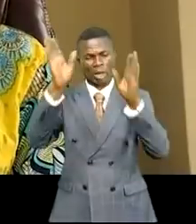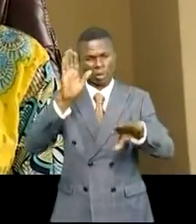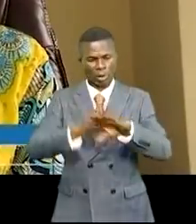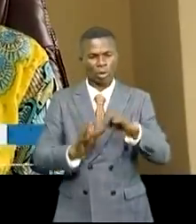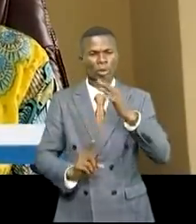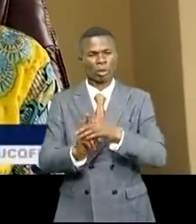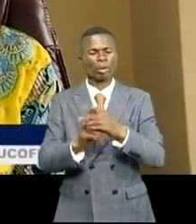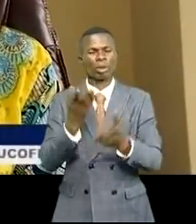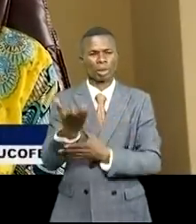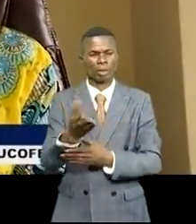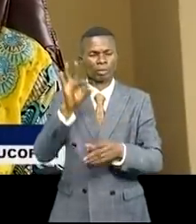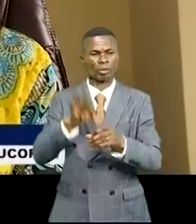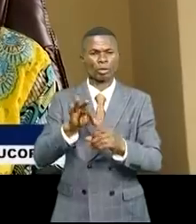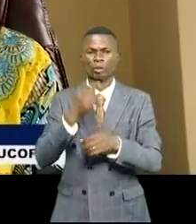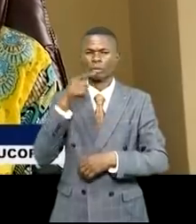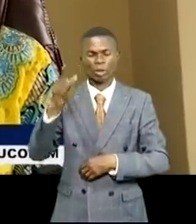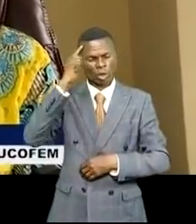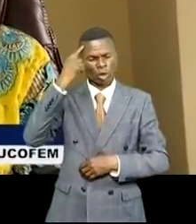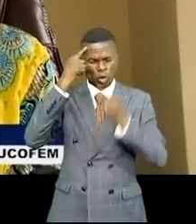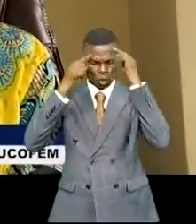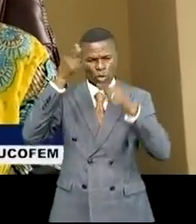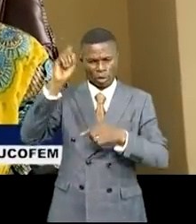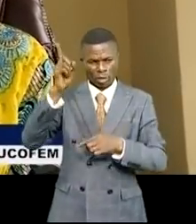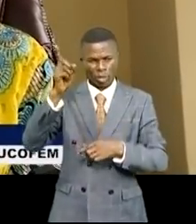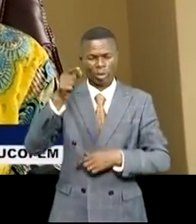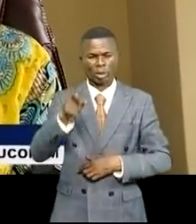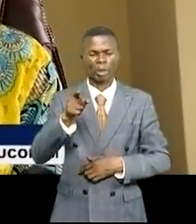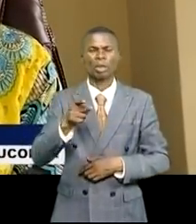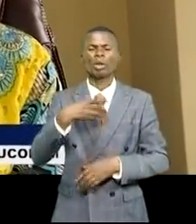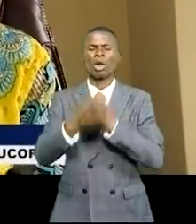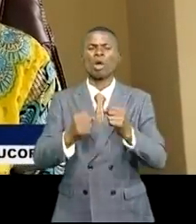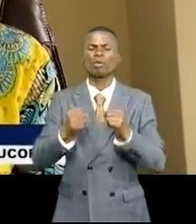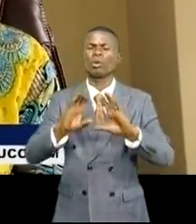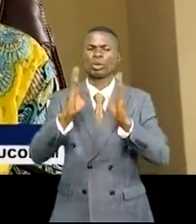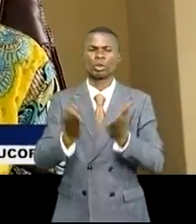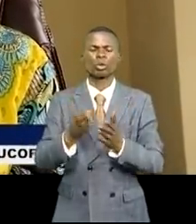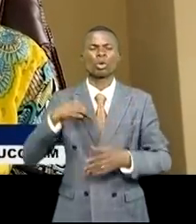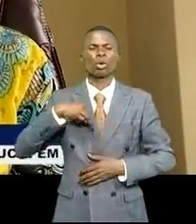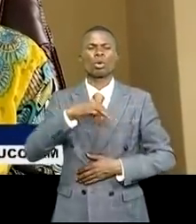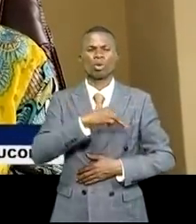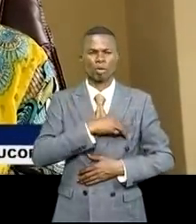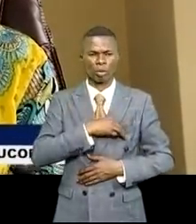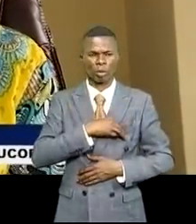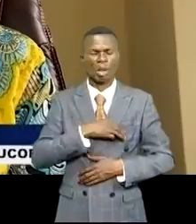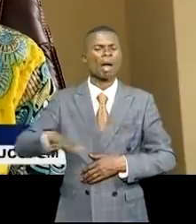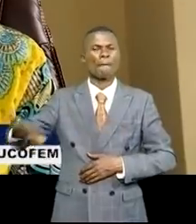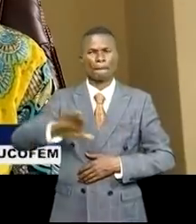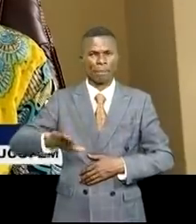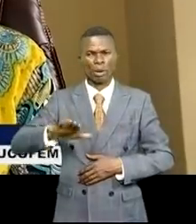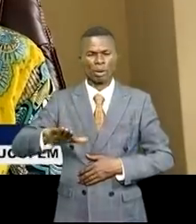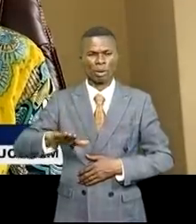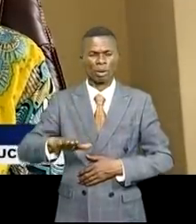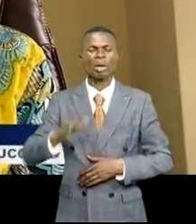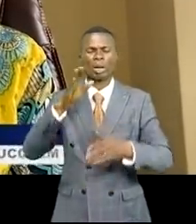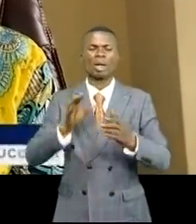dit lors des élections, que le souci premier c'était de faire en sorte que tous nos membres, partout où ils se trouvent, reviennent à la